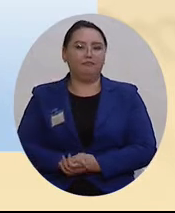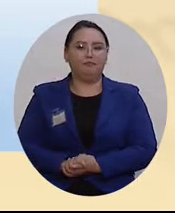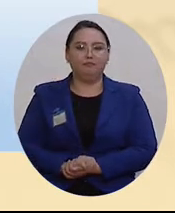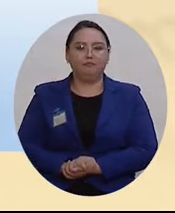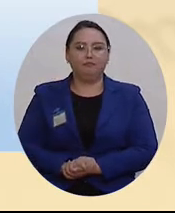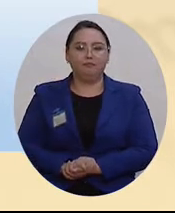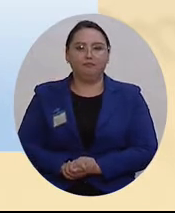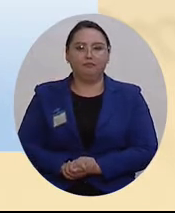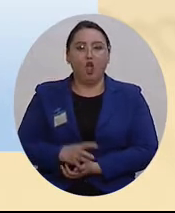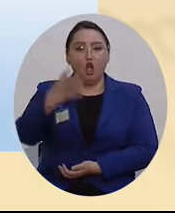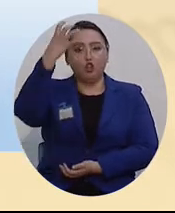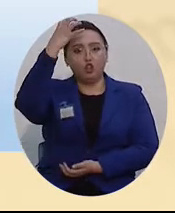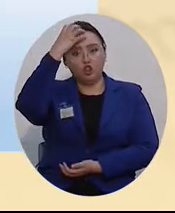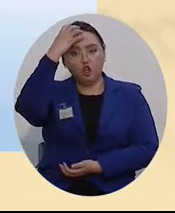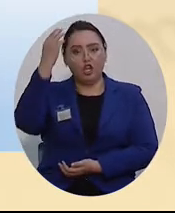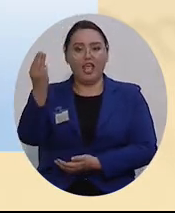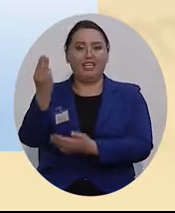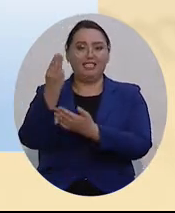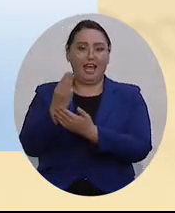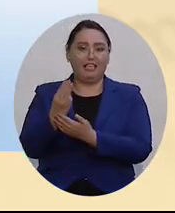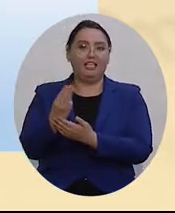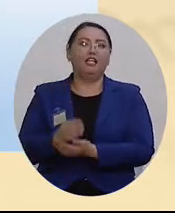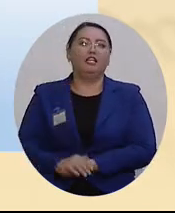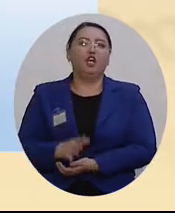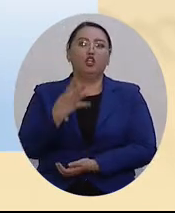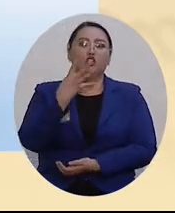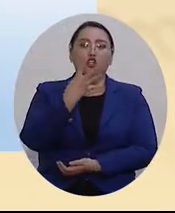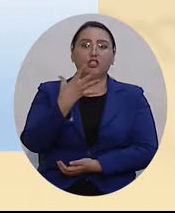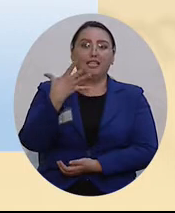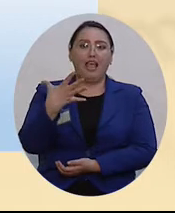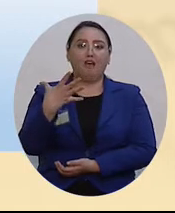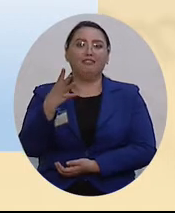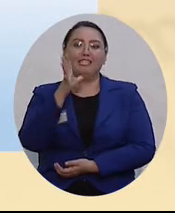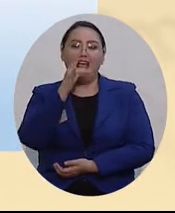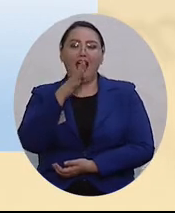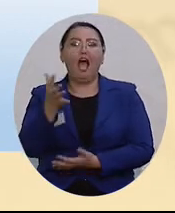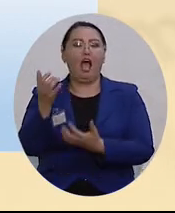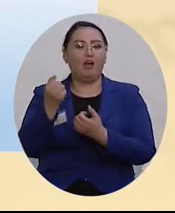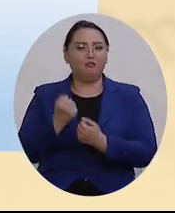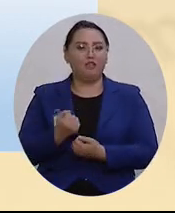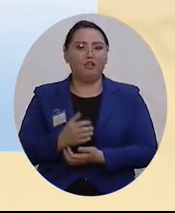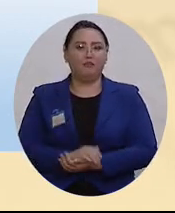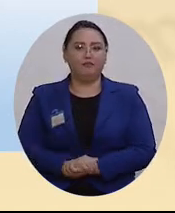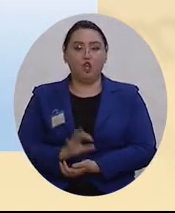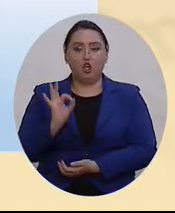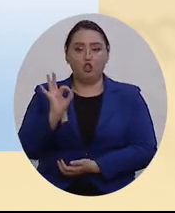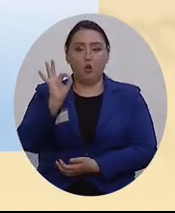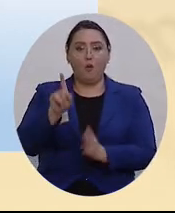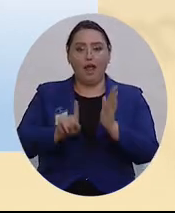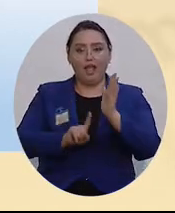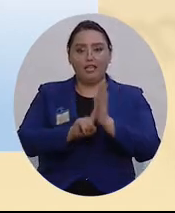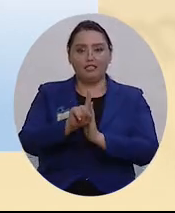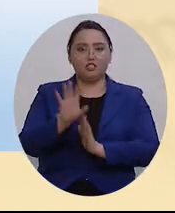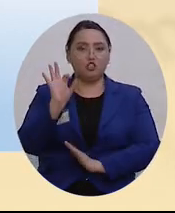хүртсэн төрийн шагналыг 45 насндаа хүртжээ. Зөв ихэлсэн,